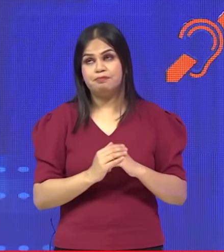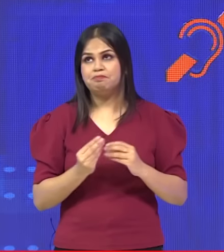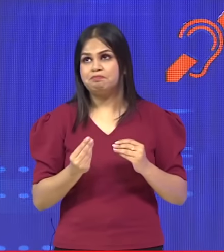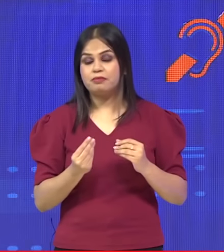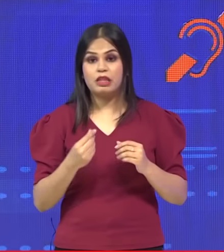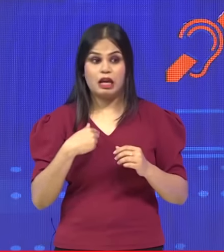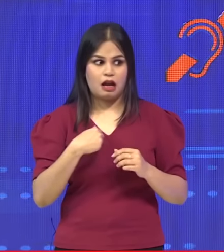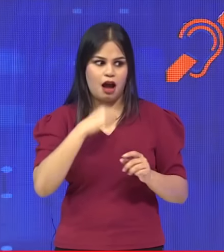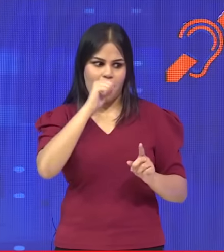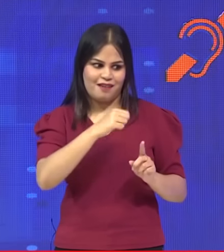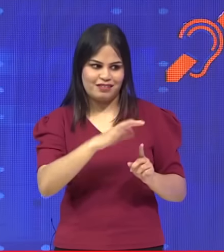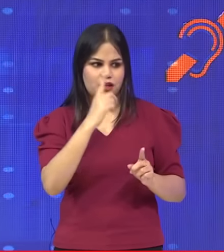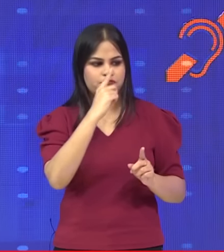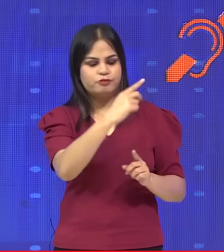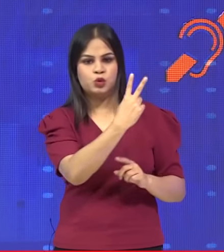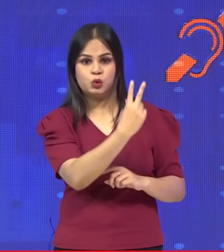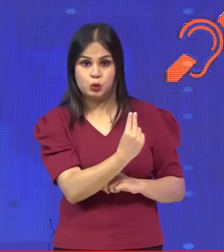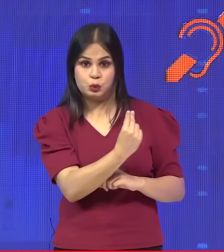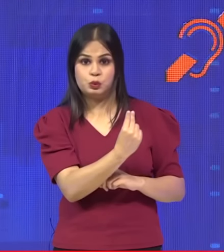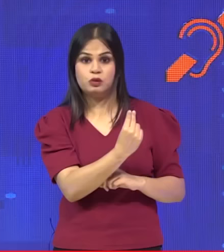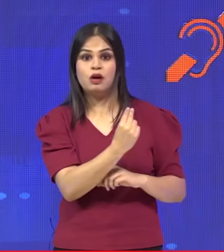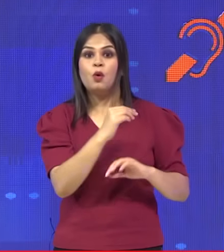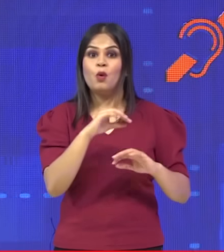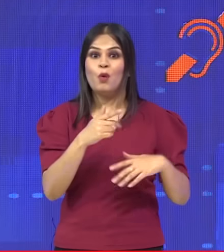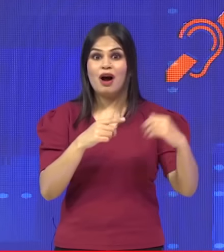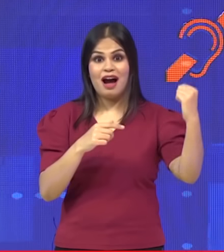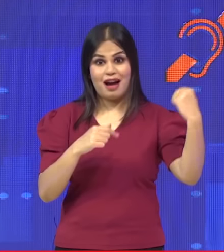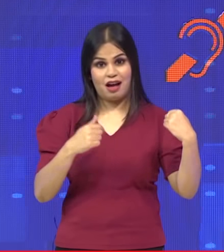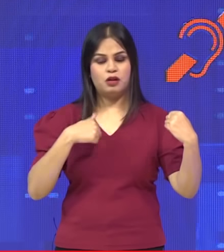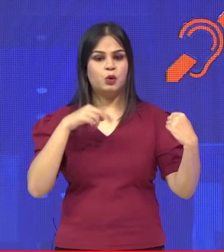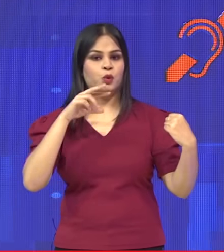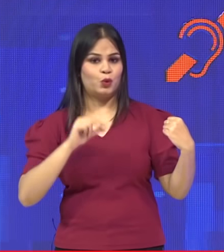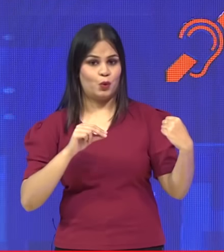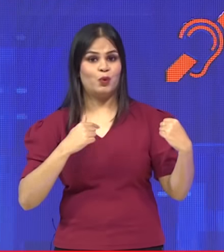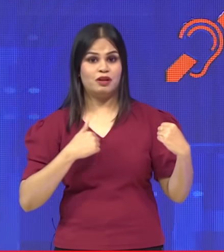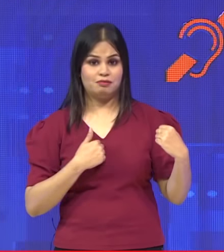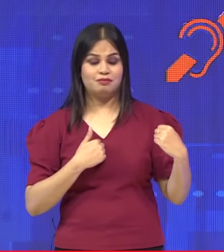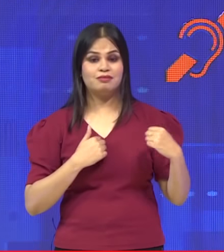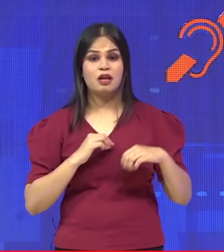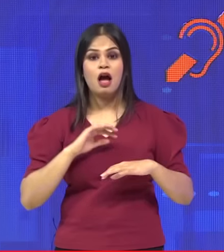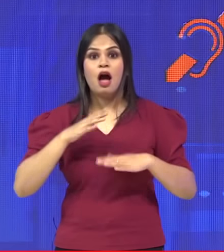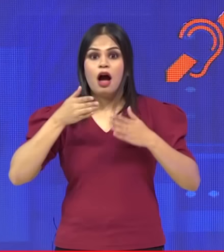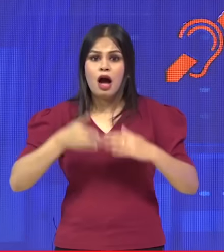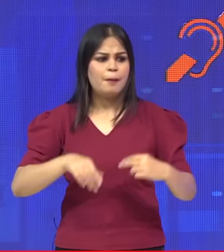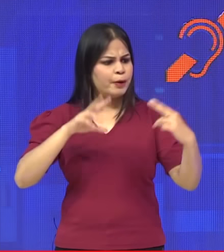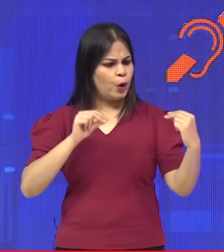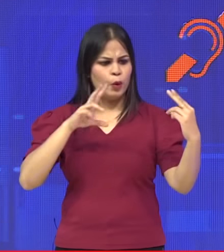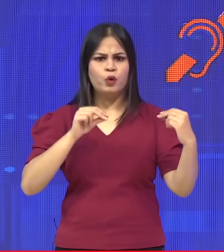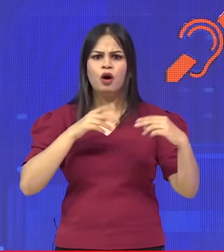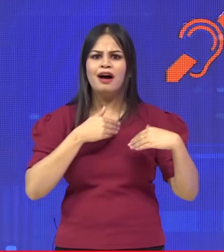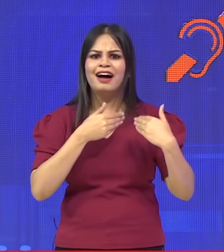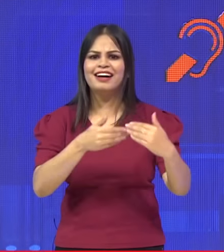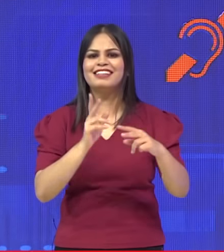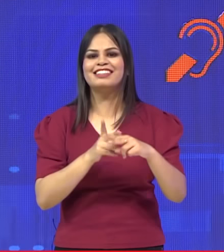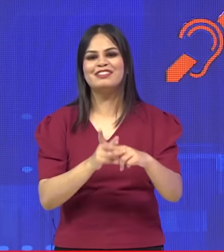मैंने हां किया तो किसी ना किया कभी किसी ने हां किया तो मैंने ना किया अब दोनों साइड से ना